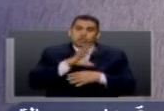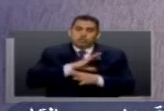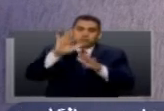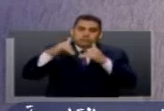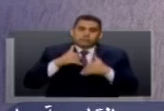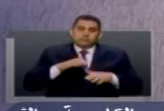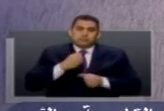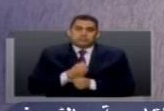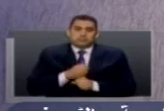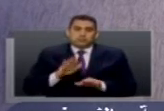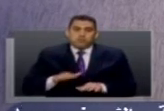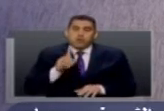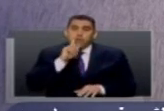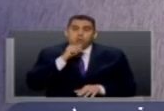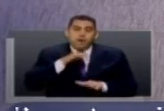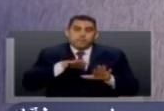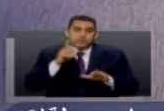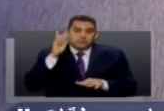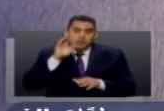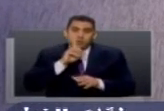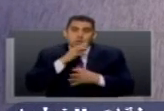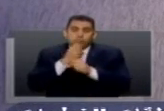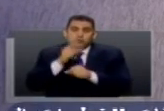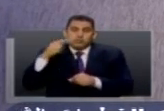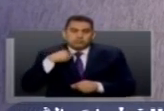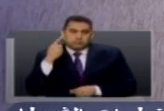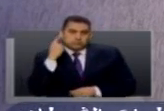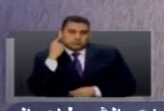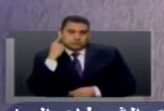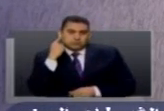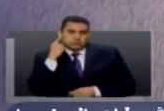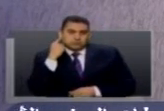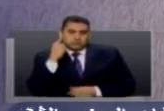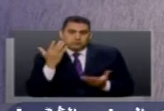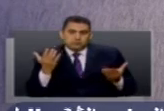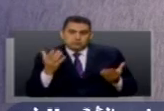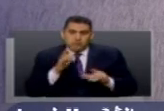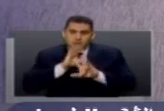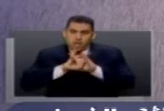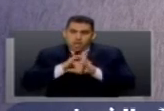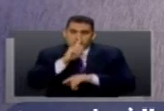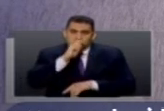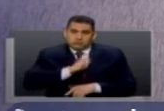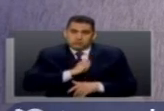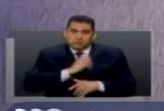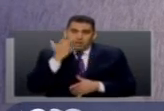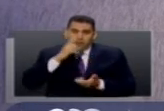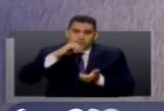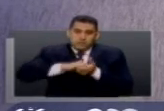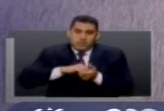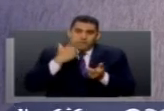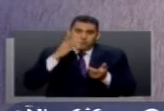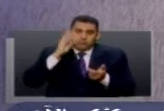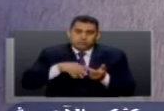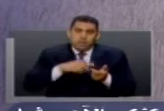الامر لما بلغ للنبي الخبر ارسل قال انظروا ما القصه هل بالفعل هم خانوا العهد فجاءه الخبر بالفعل خانوا